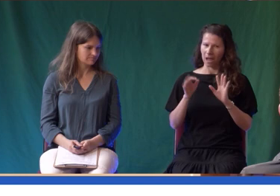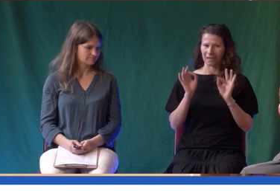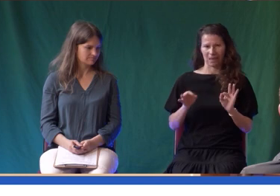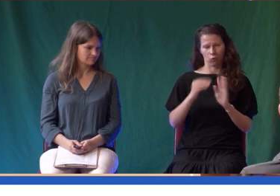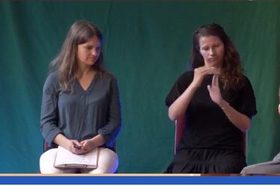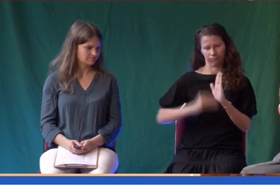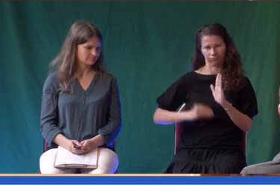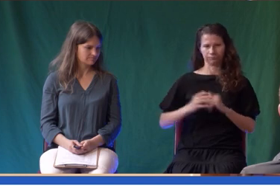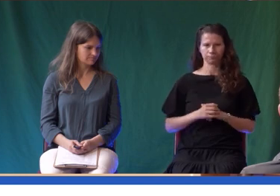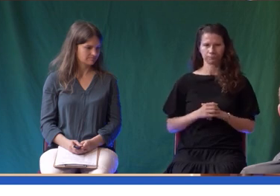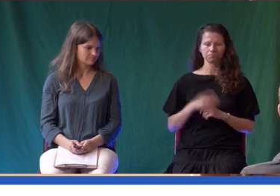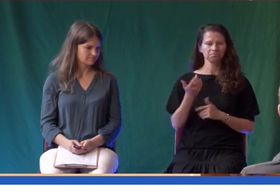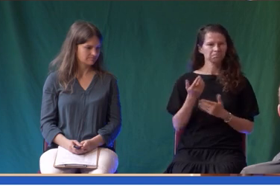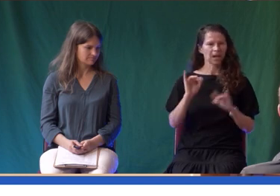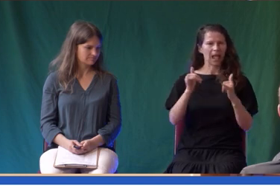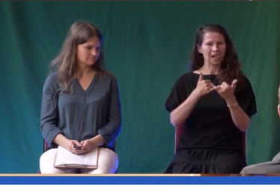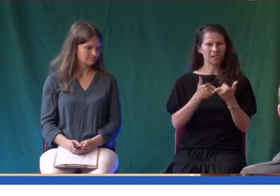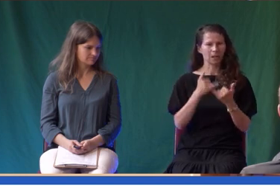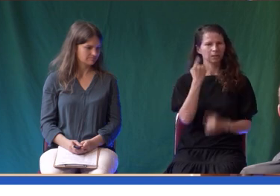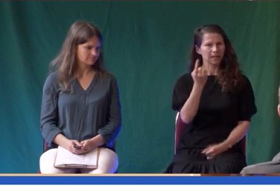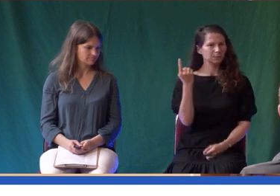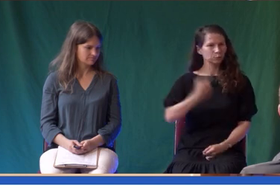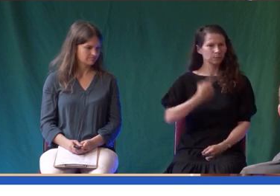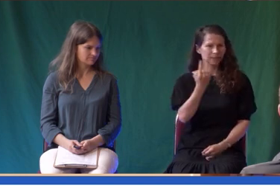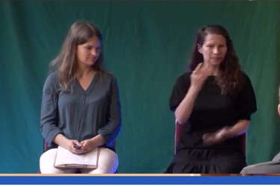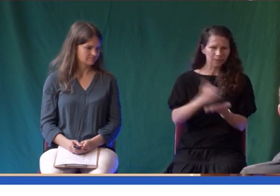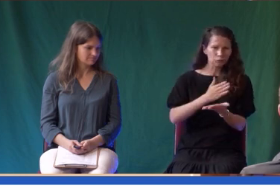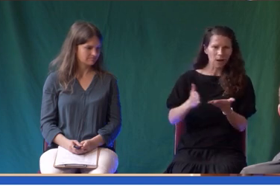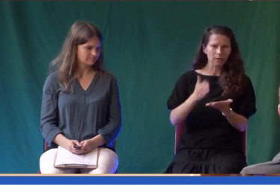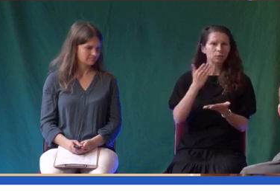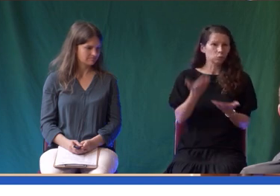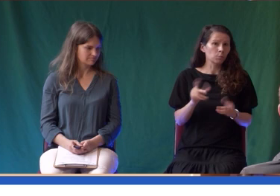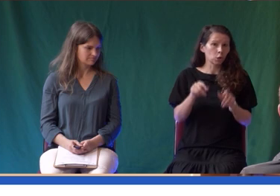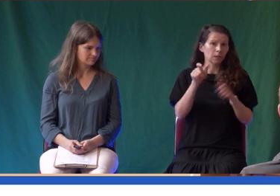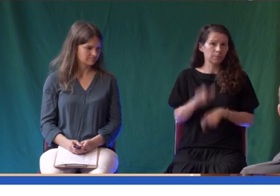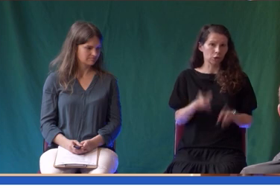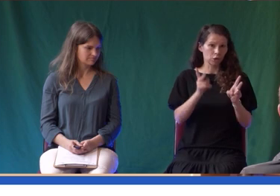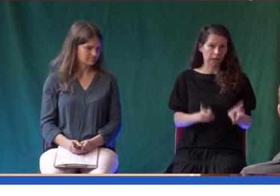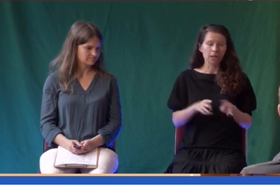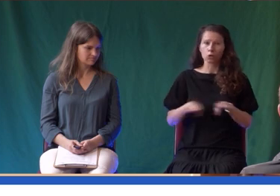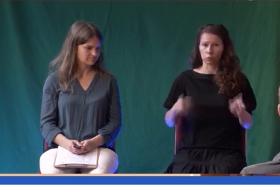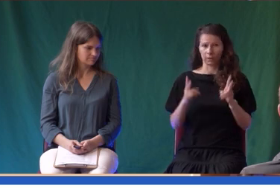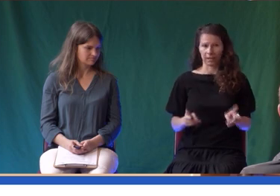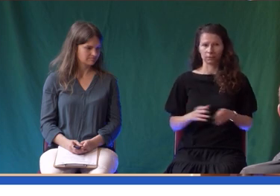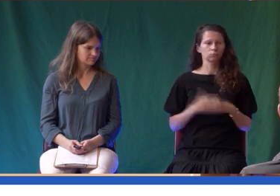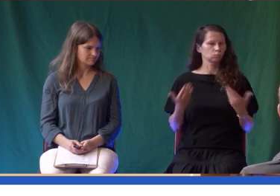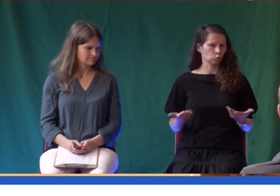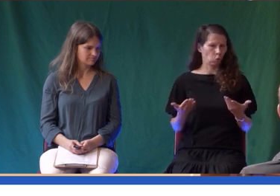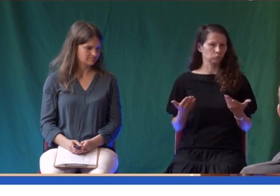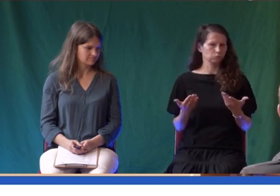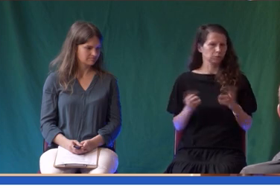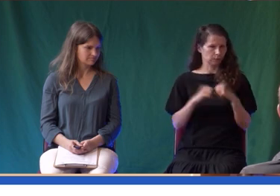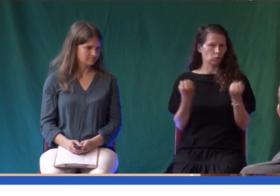selbstbestimmte Elternschaft ist also ein Menschenrecht und ein Grundrecht soweit die Rechtslage so weit